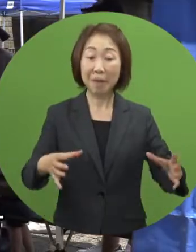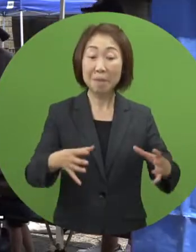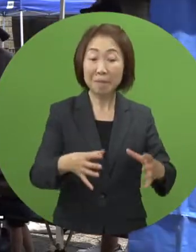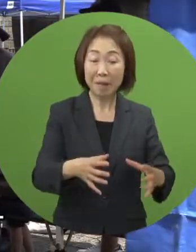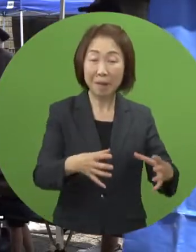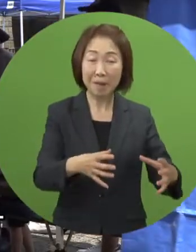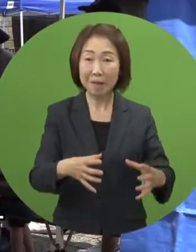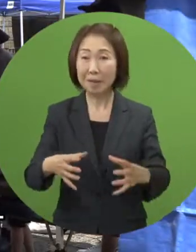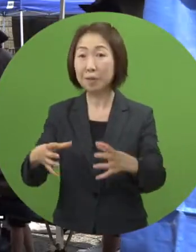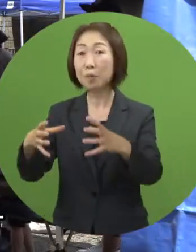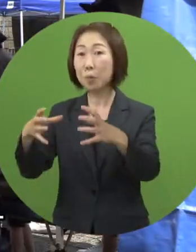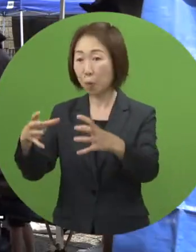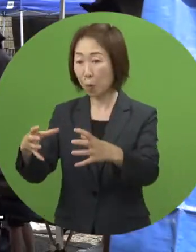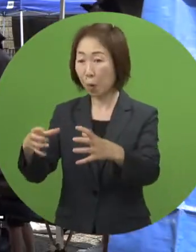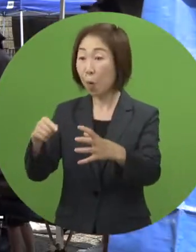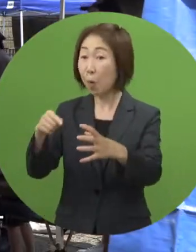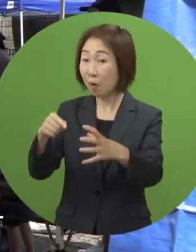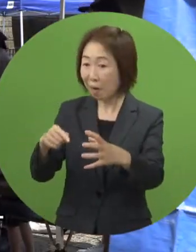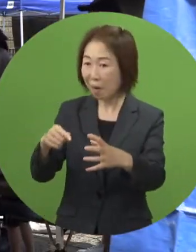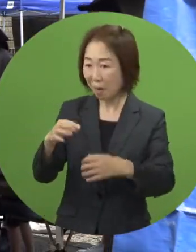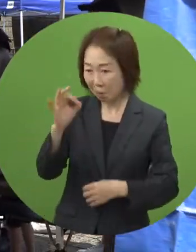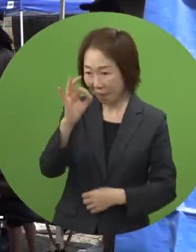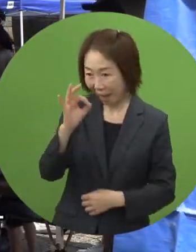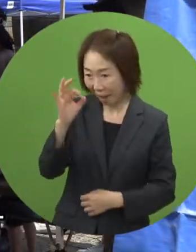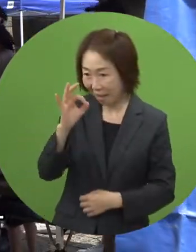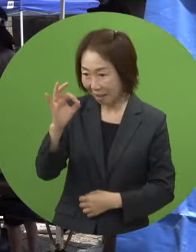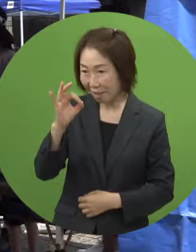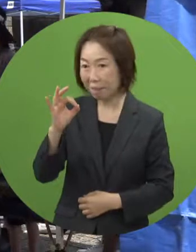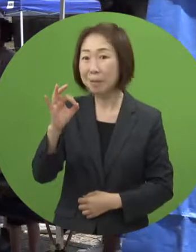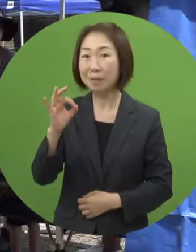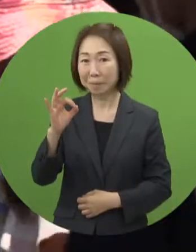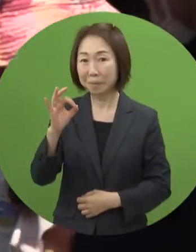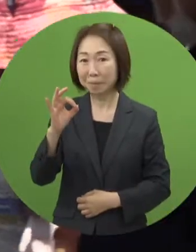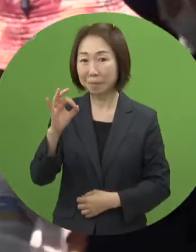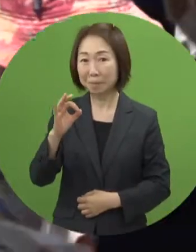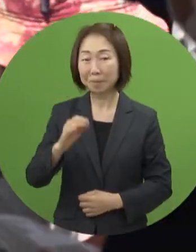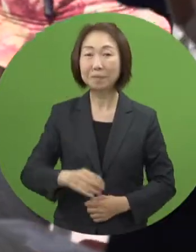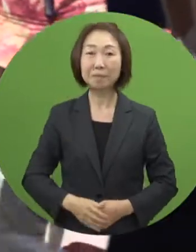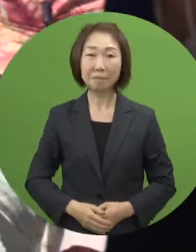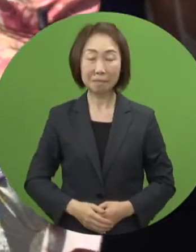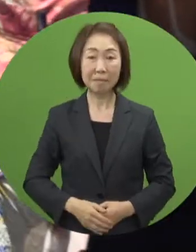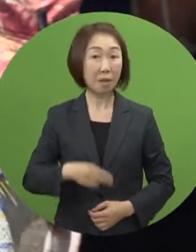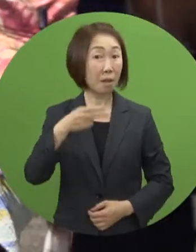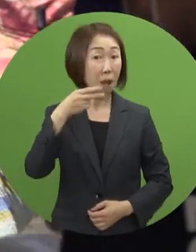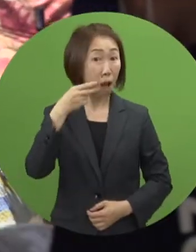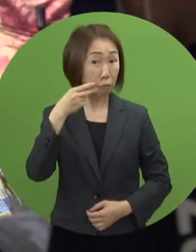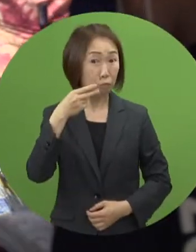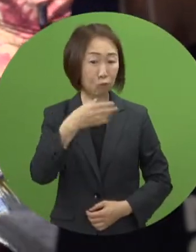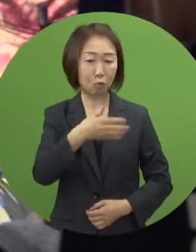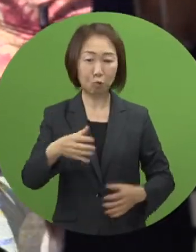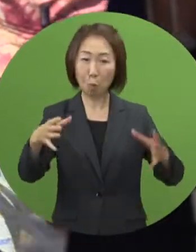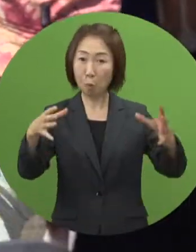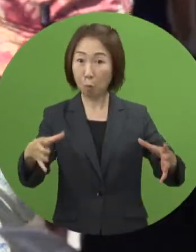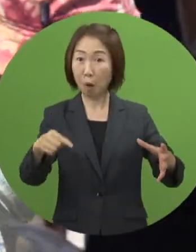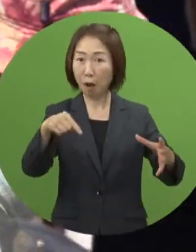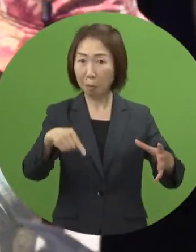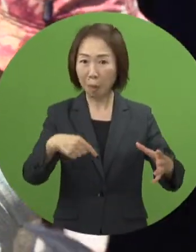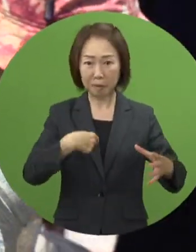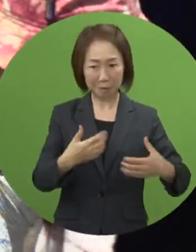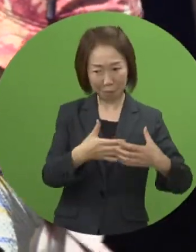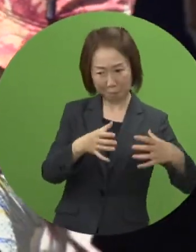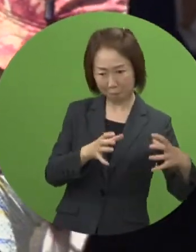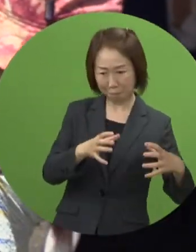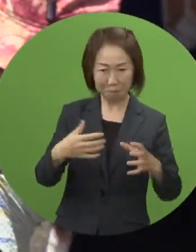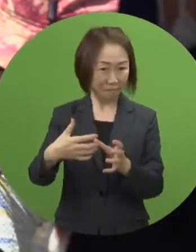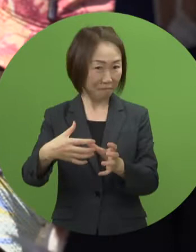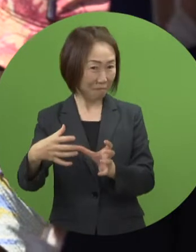川から上がった後は捕まえた生き物を観察します。アユは水槽の中でも縄